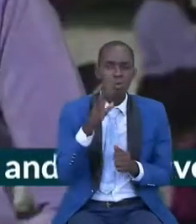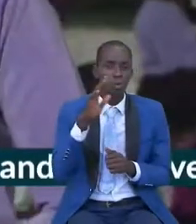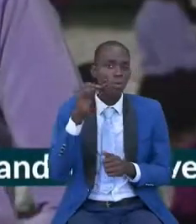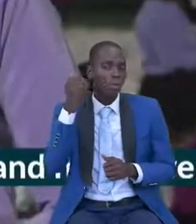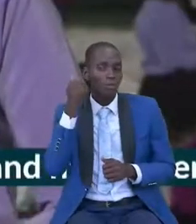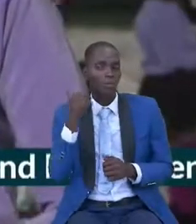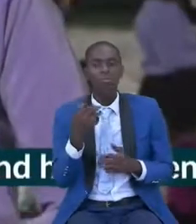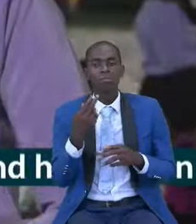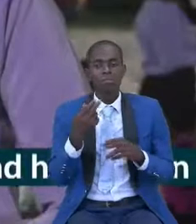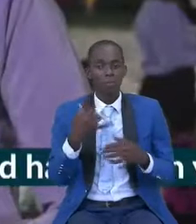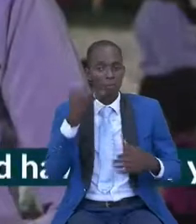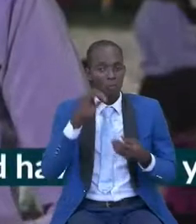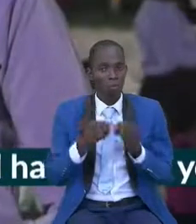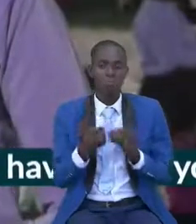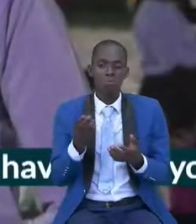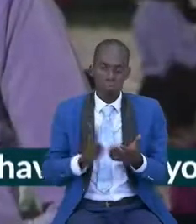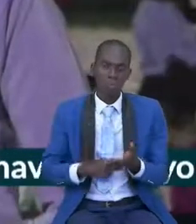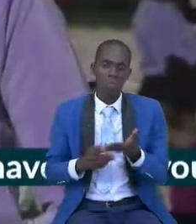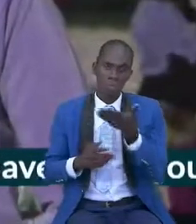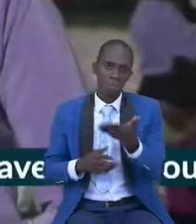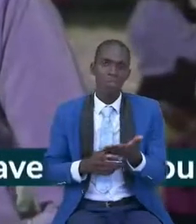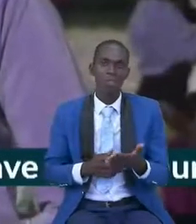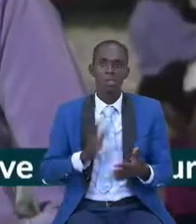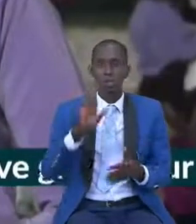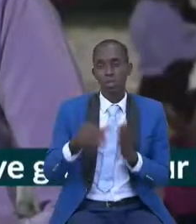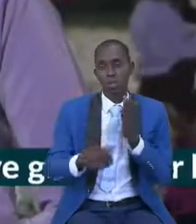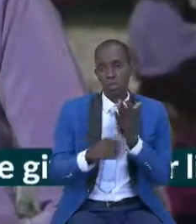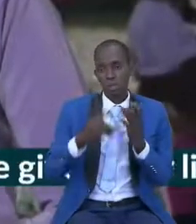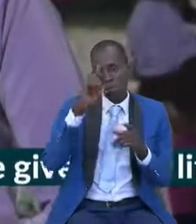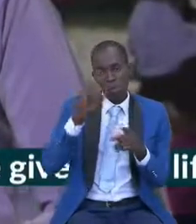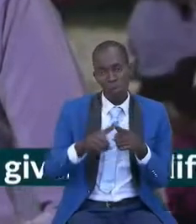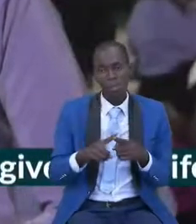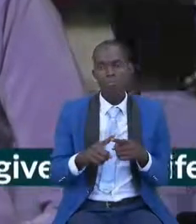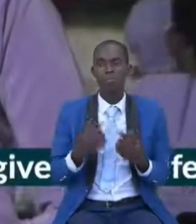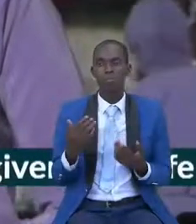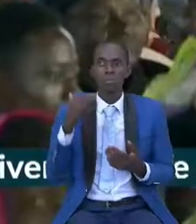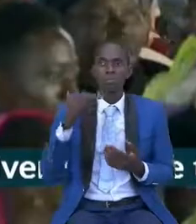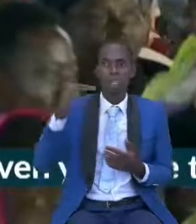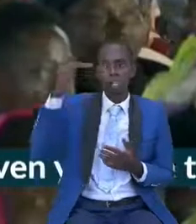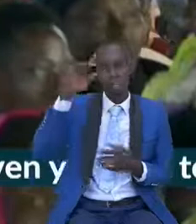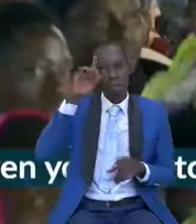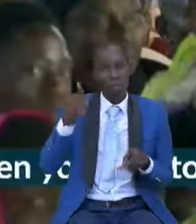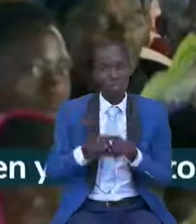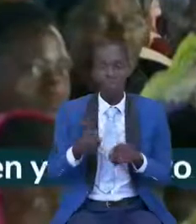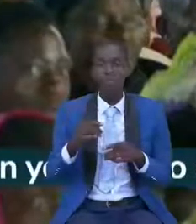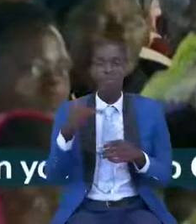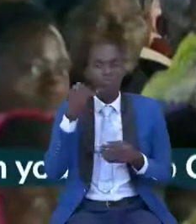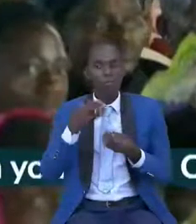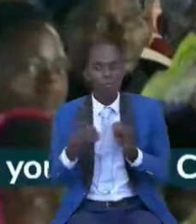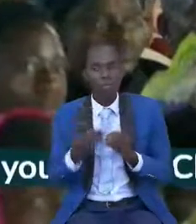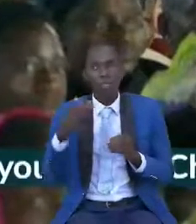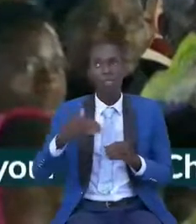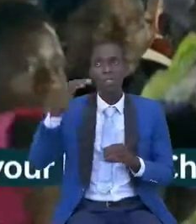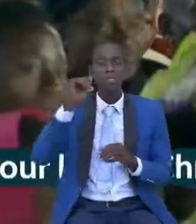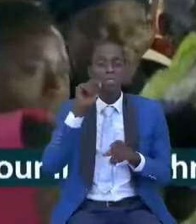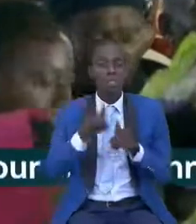un numéro de téléphone et tu as l'habitude d'utiliser ce numéro-là. Tu peux nous donner alors ce numéro et nous pourrons vous contacter par ses membres